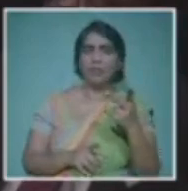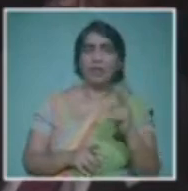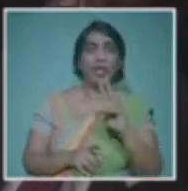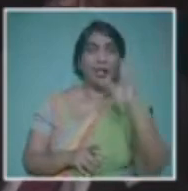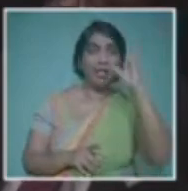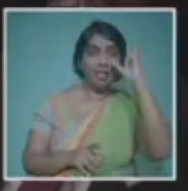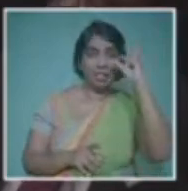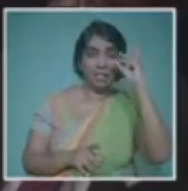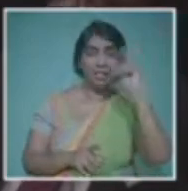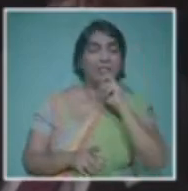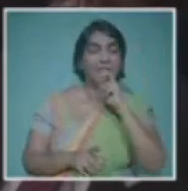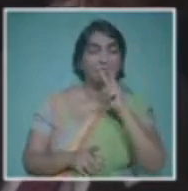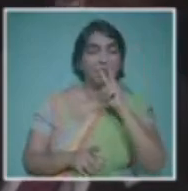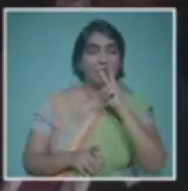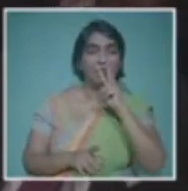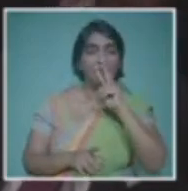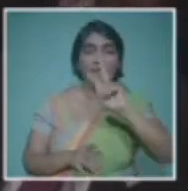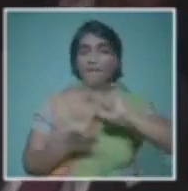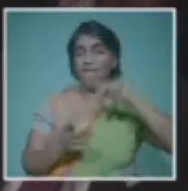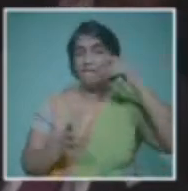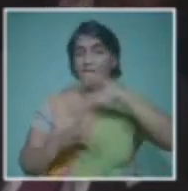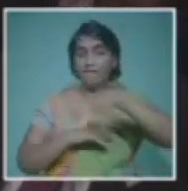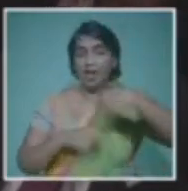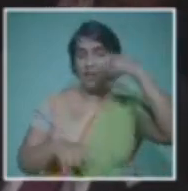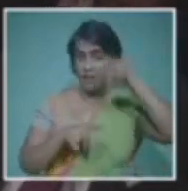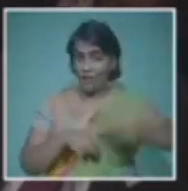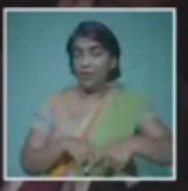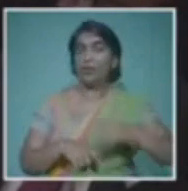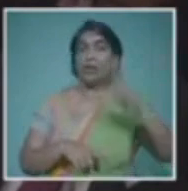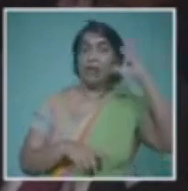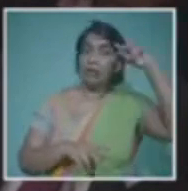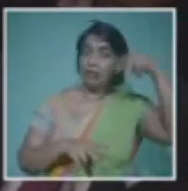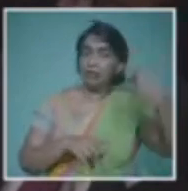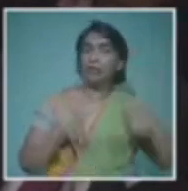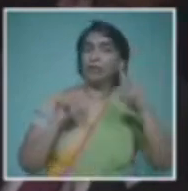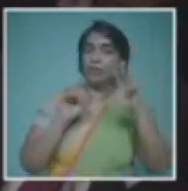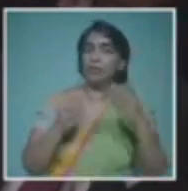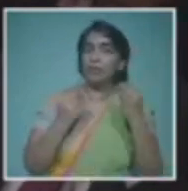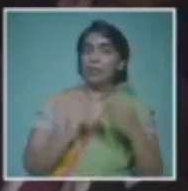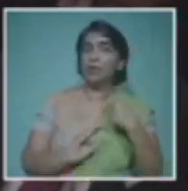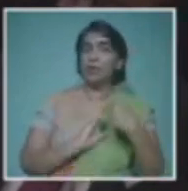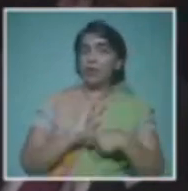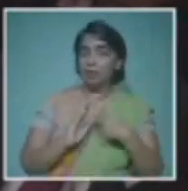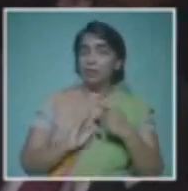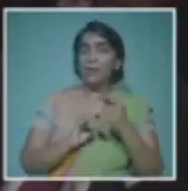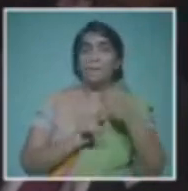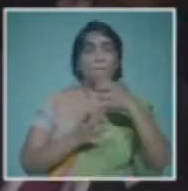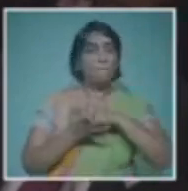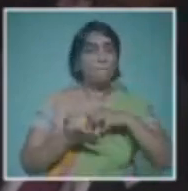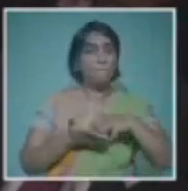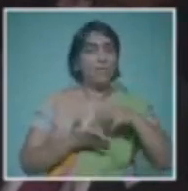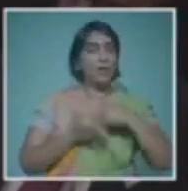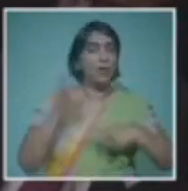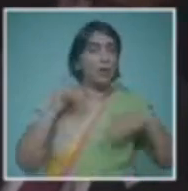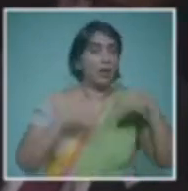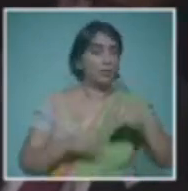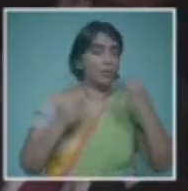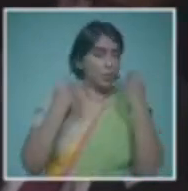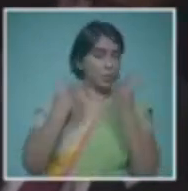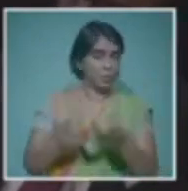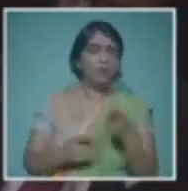වැටුණු රෑත් වැටුණු ඒ අපරාධය මේ රටේ පළාත් සභා ඡන්දයට කරපු